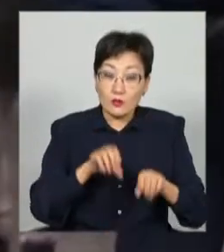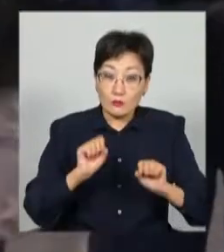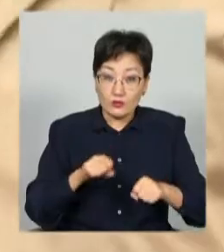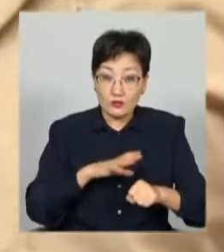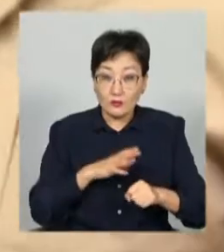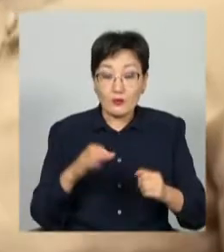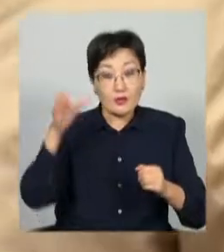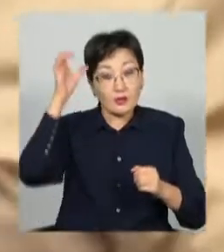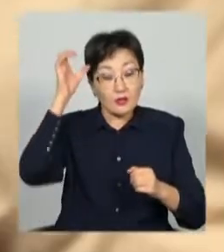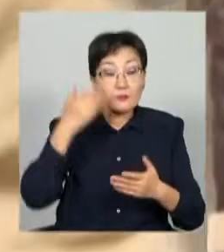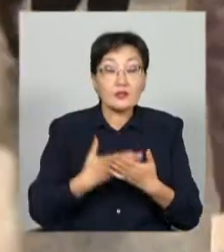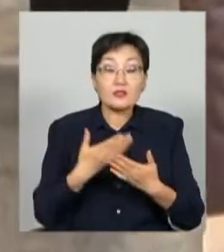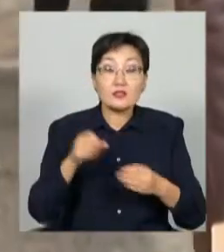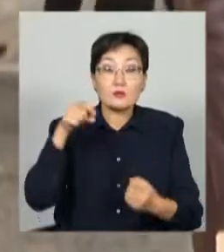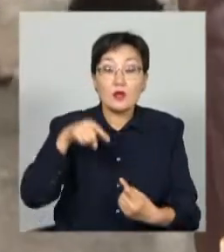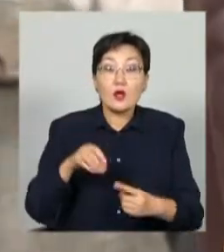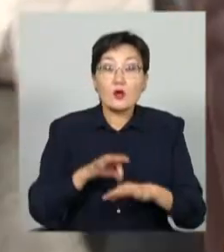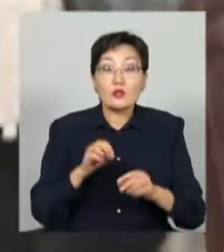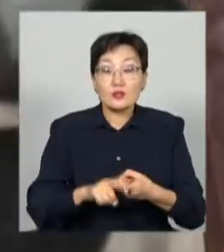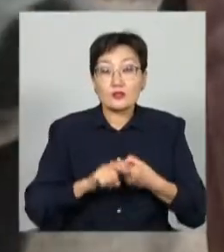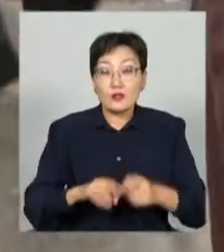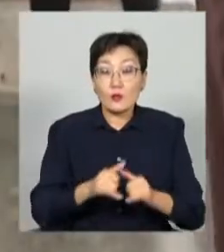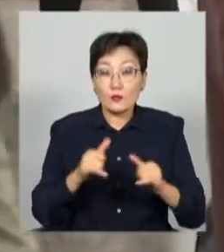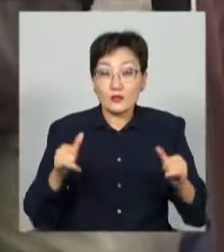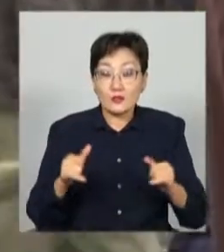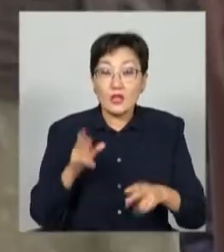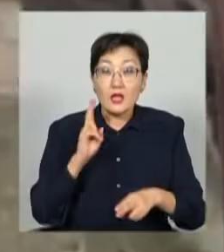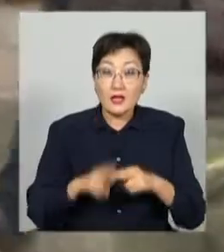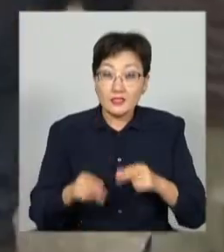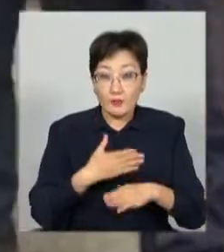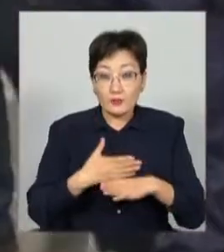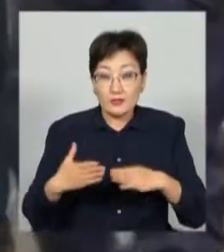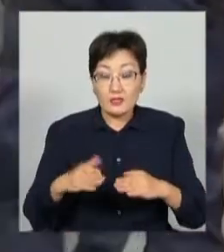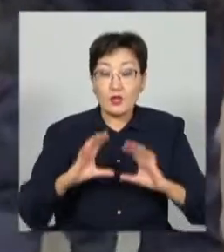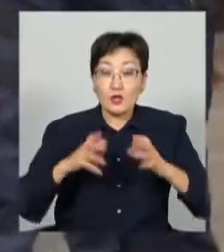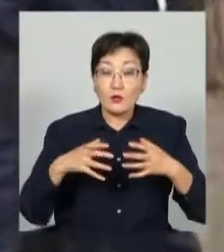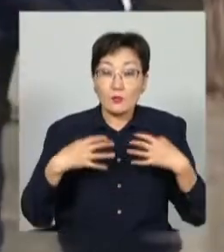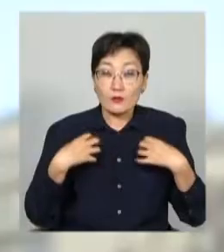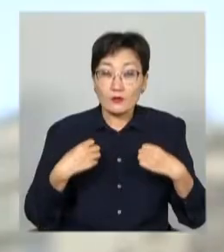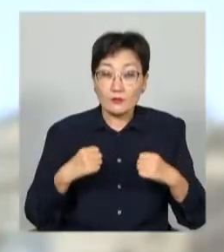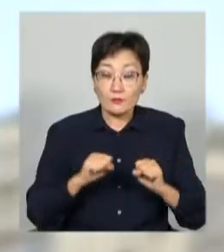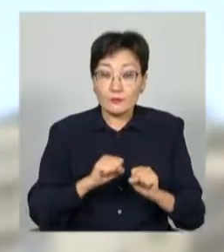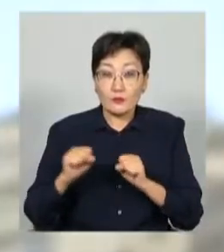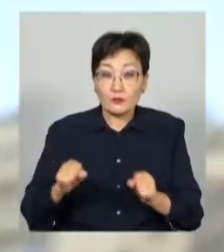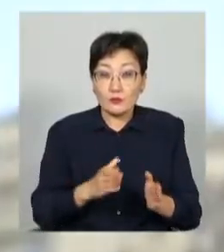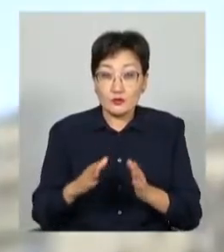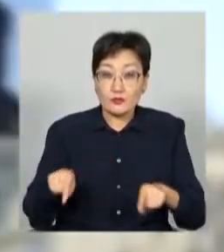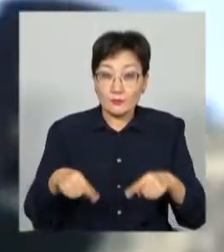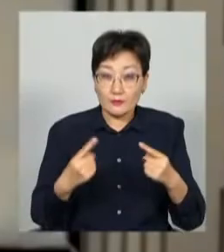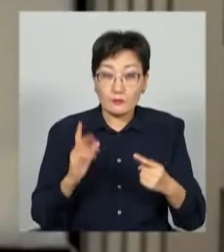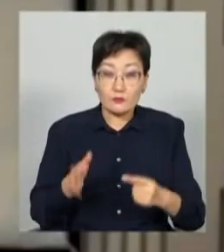дейді. Ғалымдардың болжамы бойынша аурудың күрт өсу кезеңі аяқтала салысымен жаһандық иммунитет пайда болады.